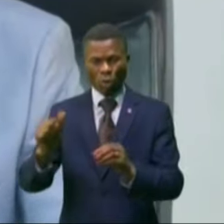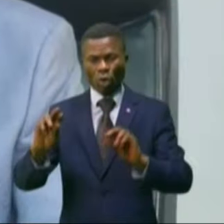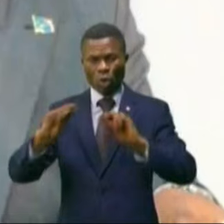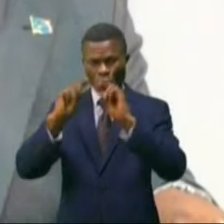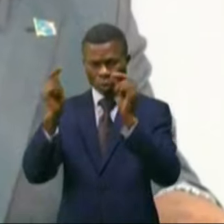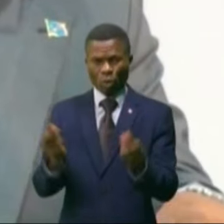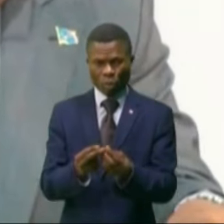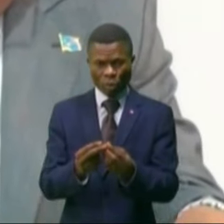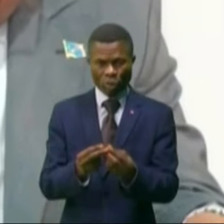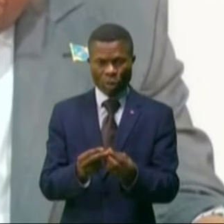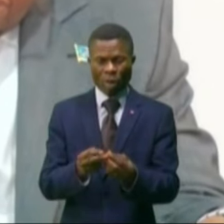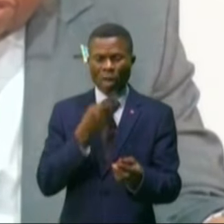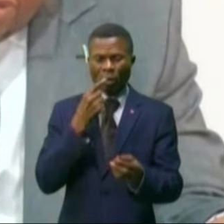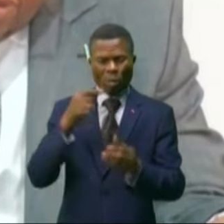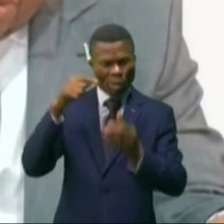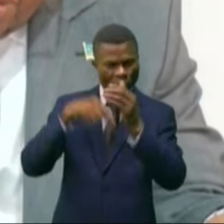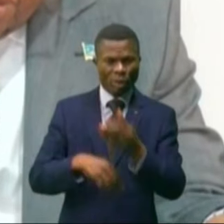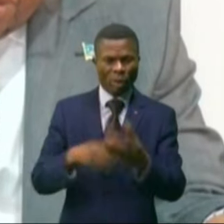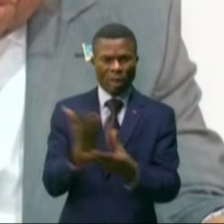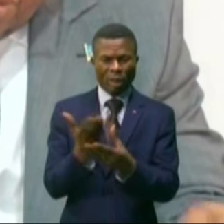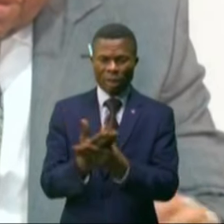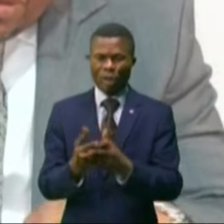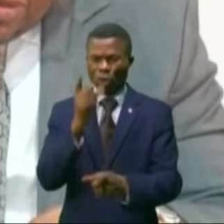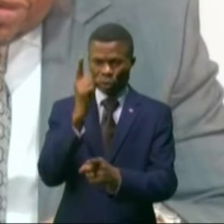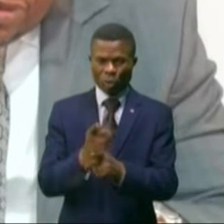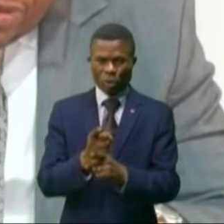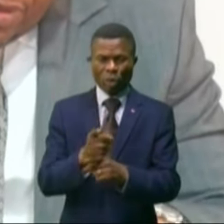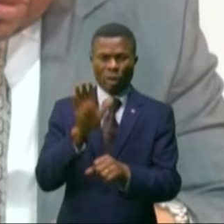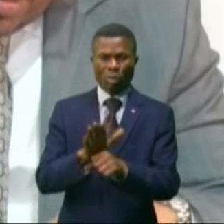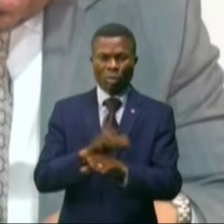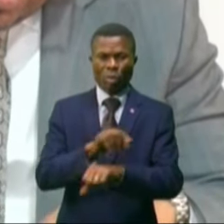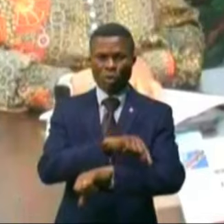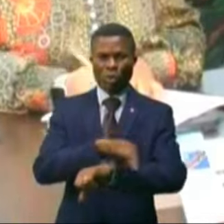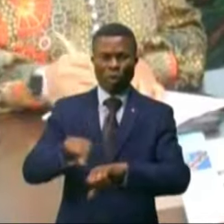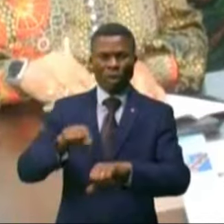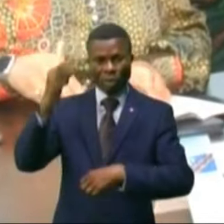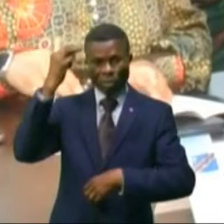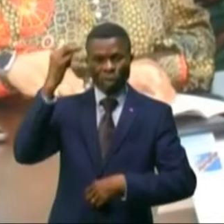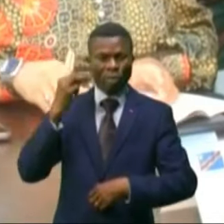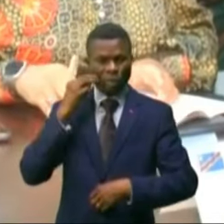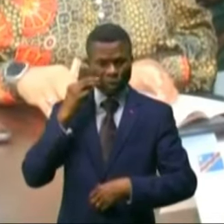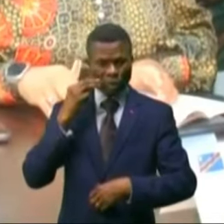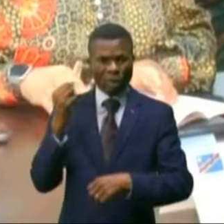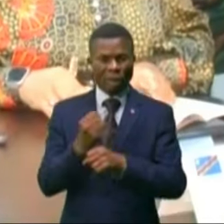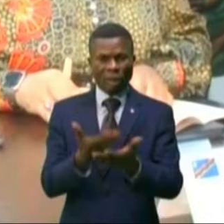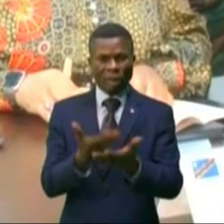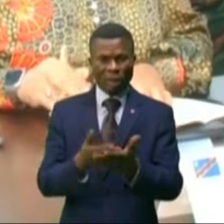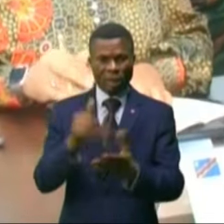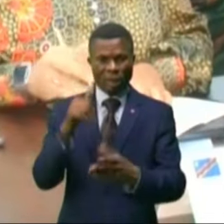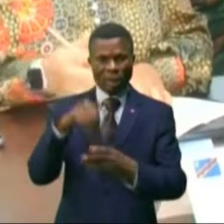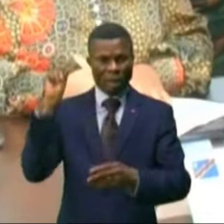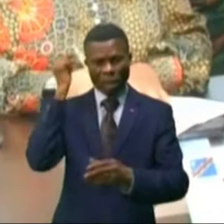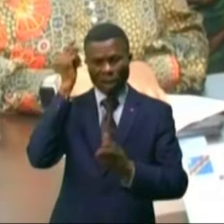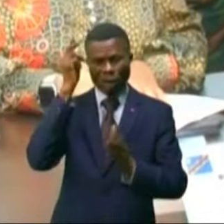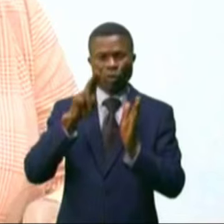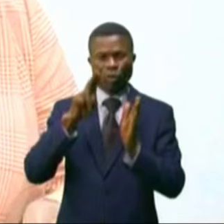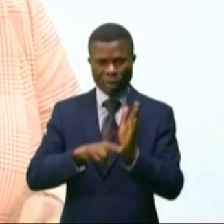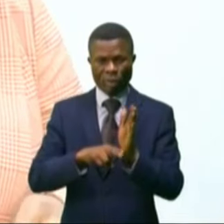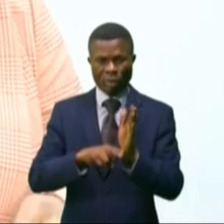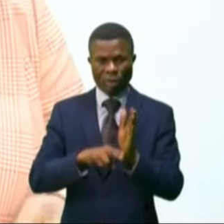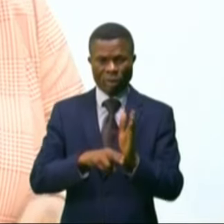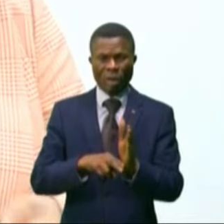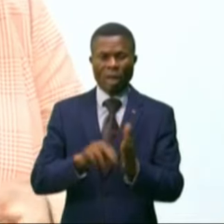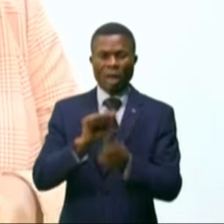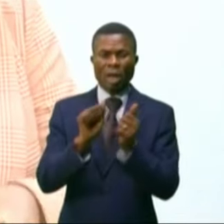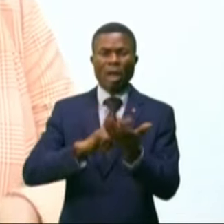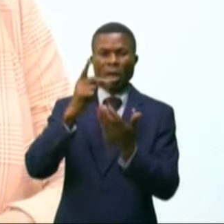traitent et approfondissent les dossiers spécifiques des différents ministères de ce domaine au niveau du gouvernement. Un seul